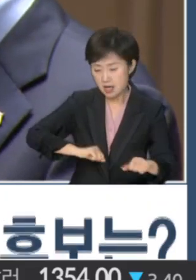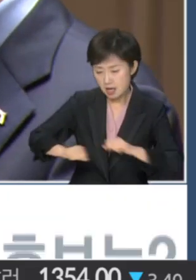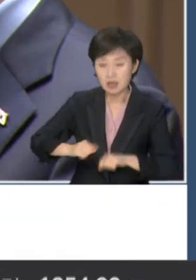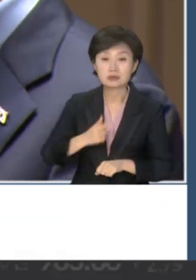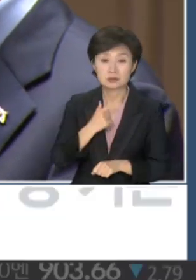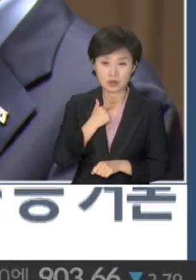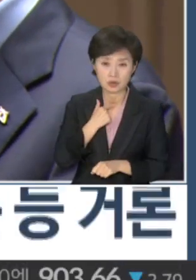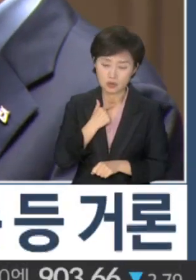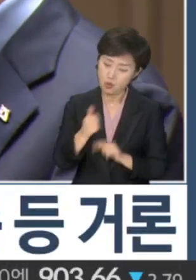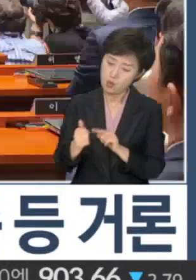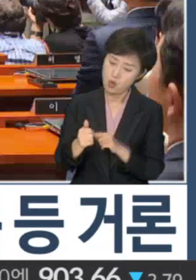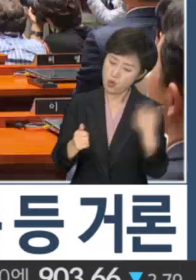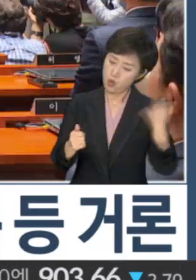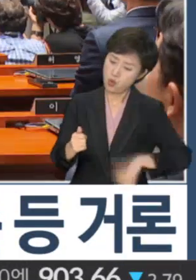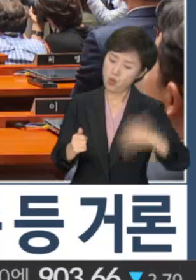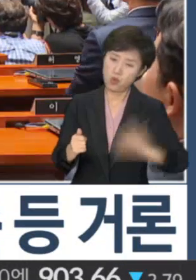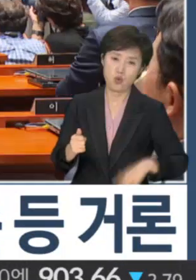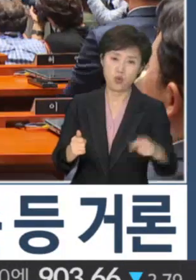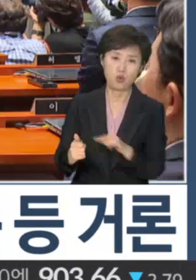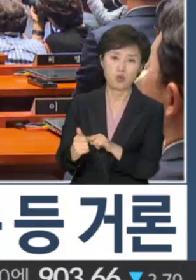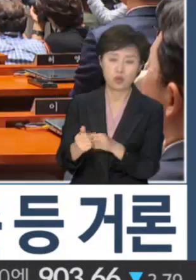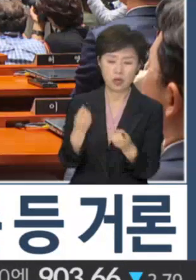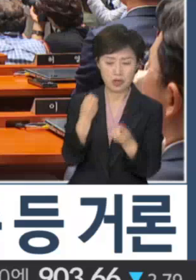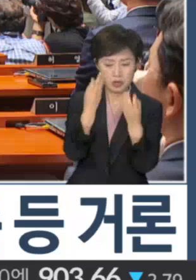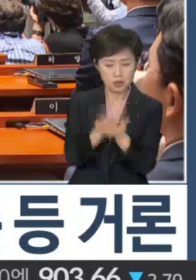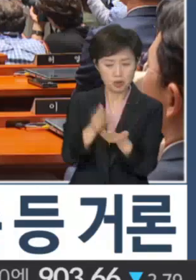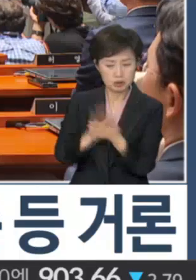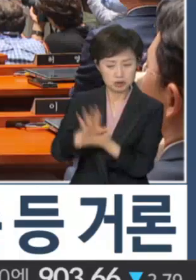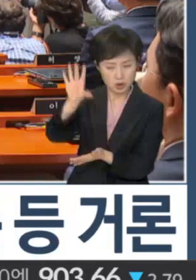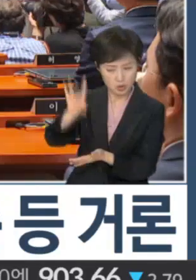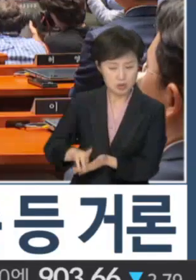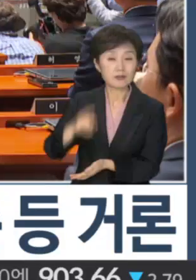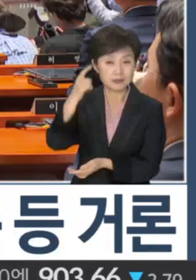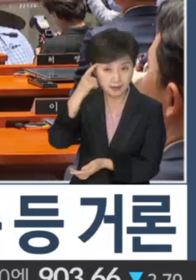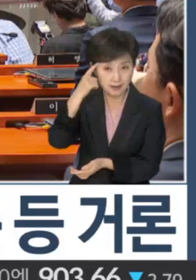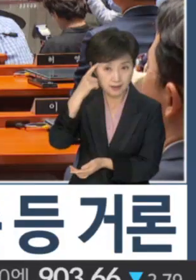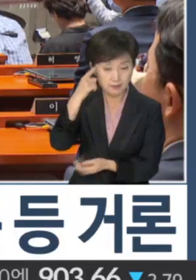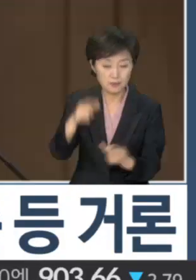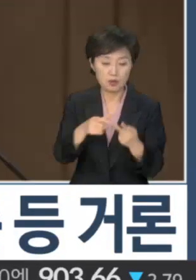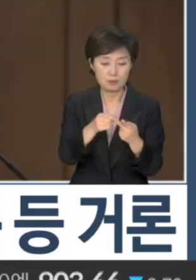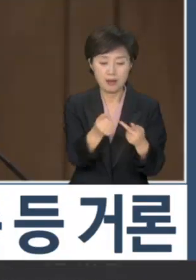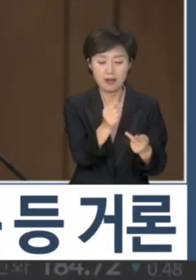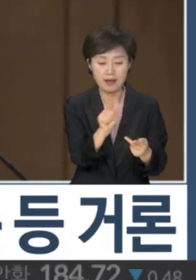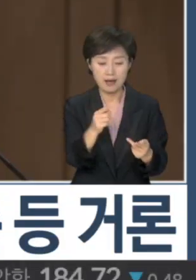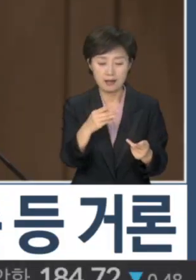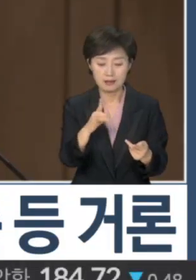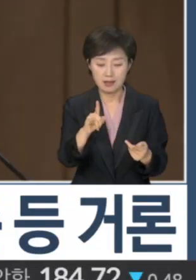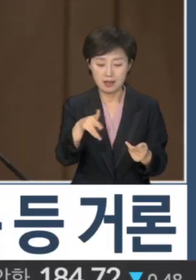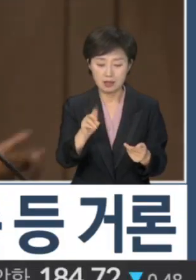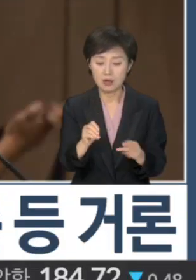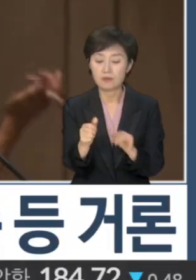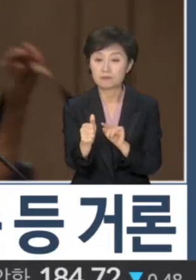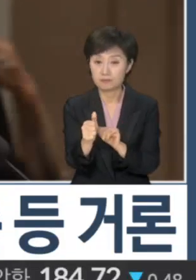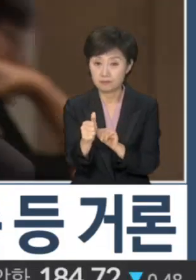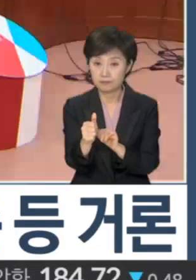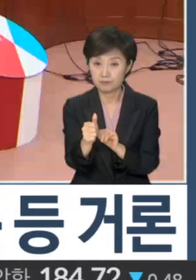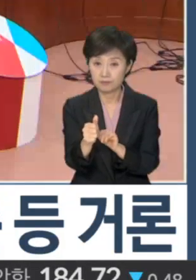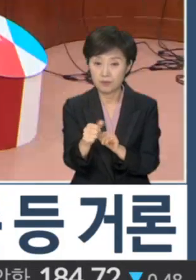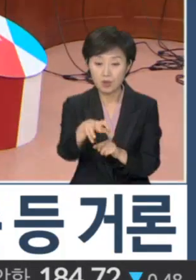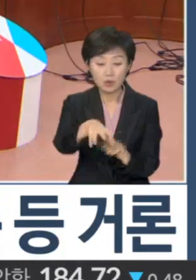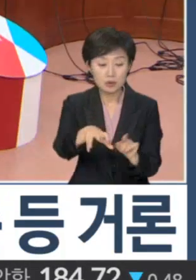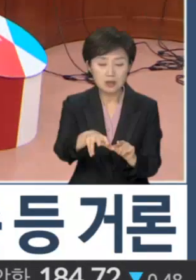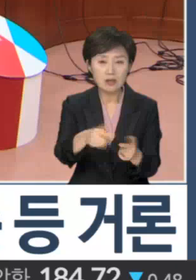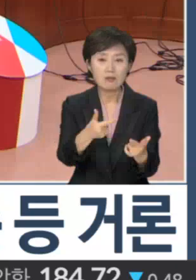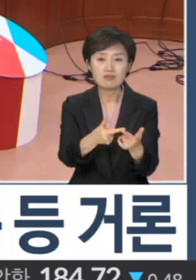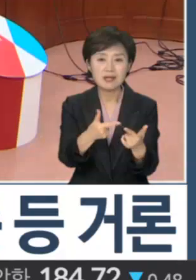이 정도면 혁신할 수 있는 의지가 있는 것 아니냐라고 하는 세간의 평가가 있는 것이고요. 하태경 의원 같은 경우는 부산 해운대라고 하는